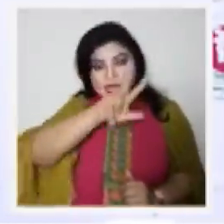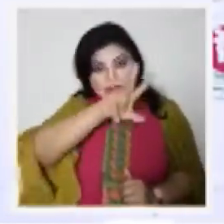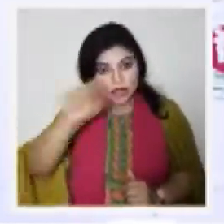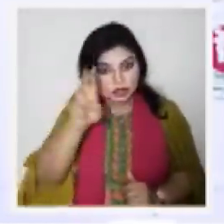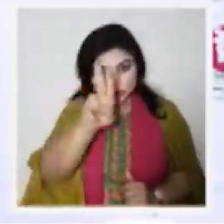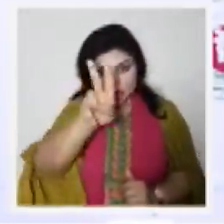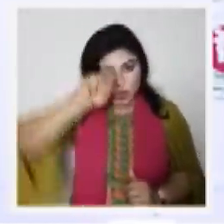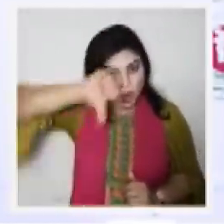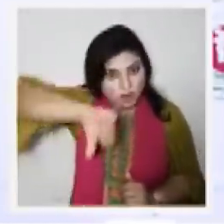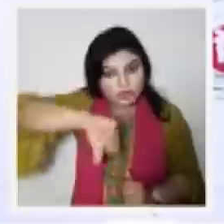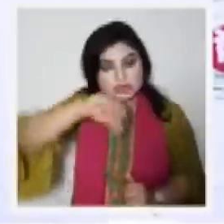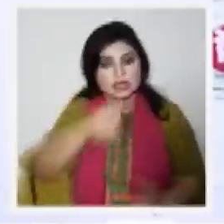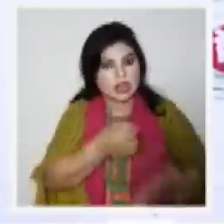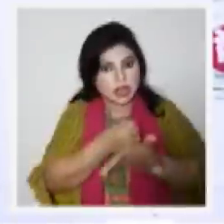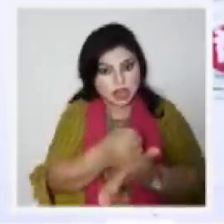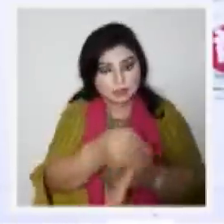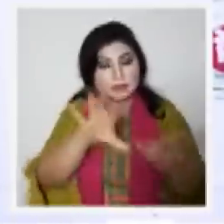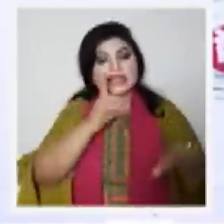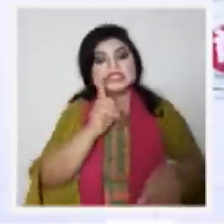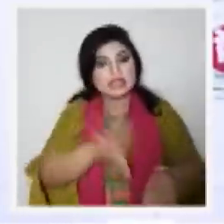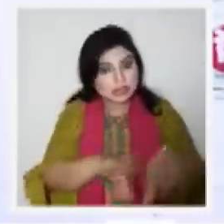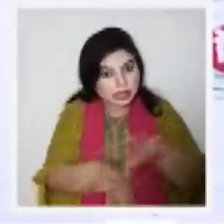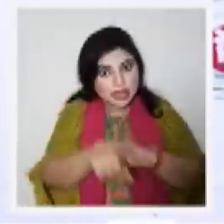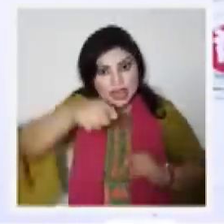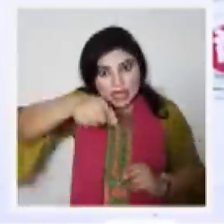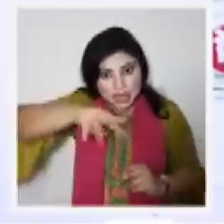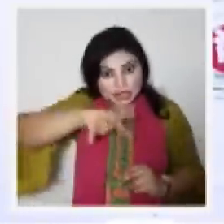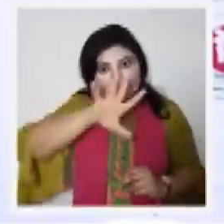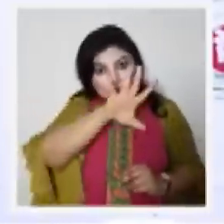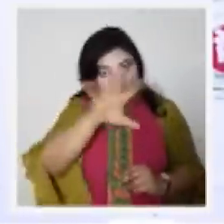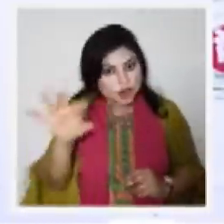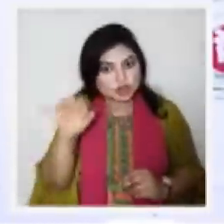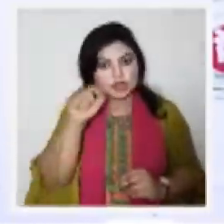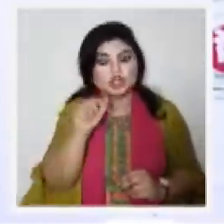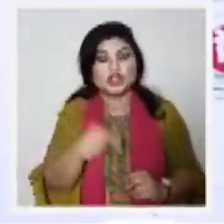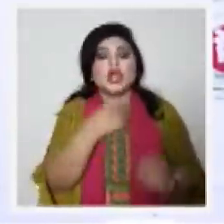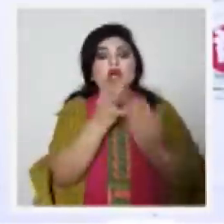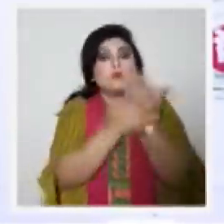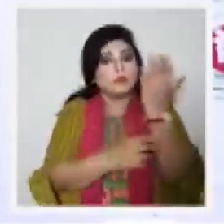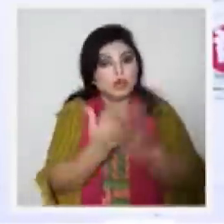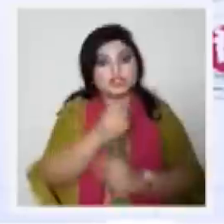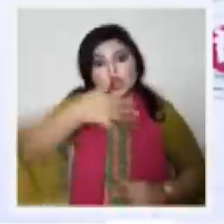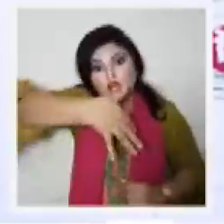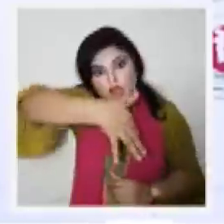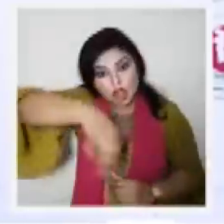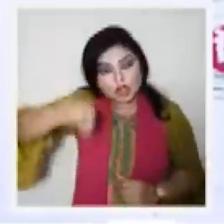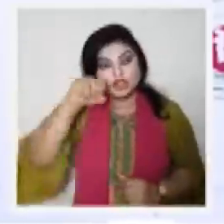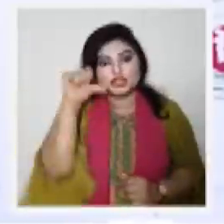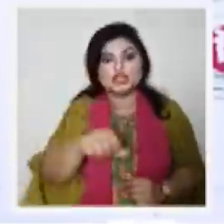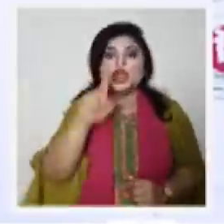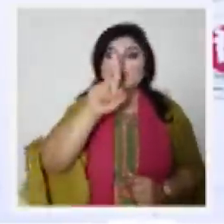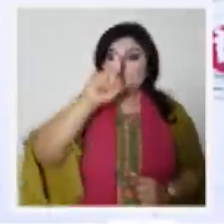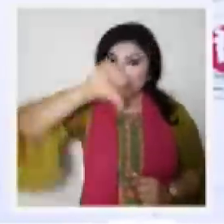3,663টি, বিভিন্ন ক্যাটাগরি এবং লেভেলের মাস্ক 1,829টি, কাভারঅল পিপিই গাউন অ্যাপ্রন এবং শু